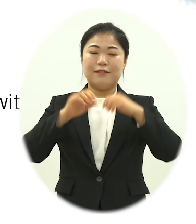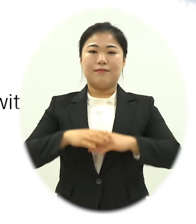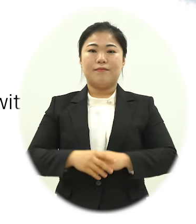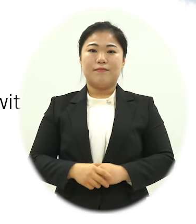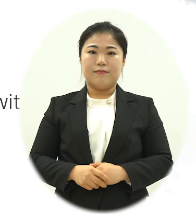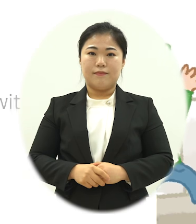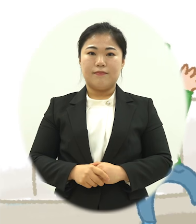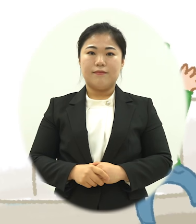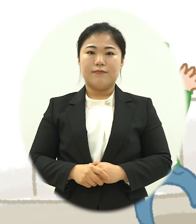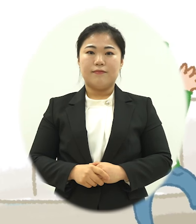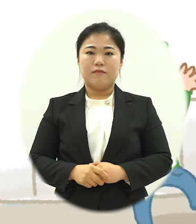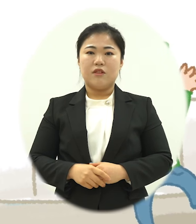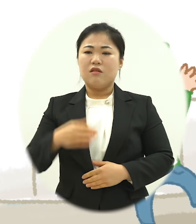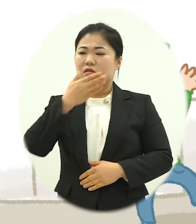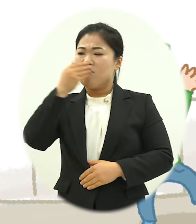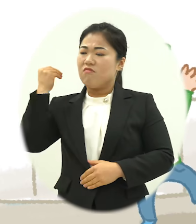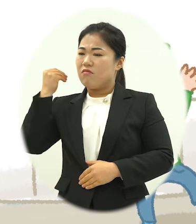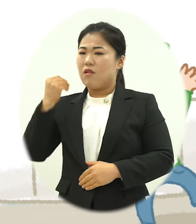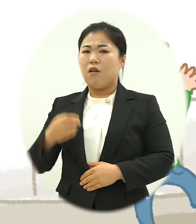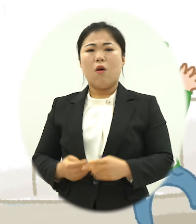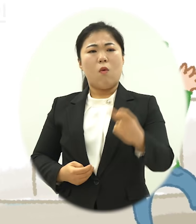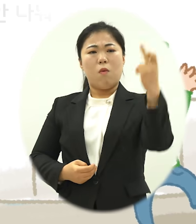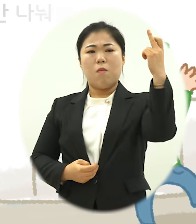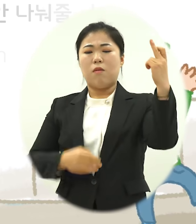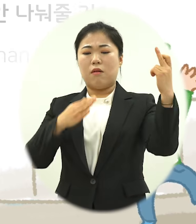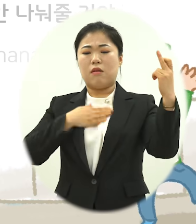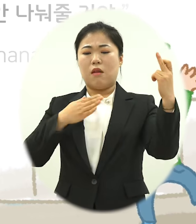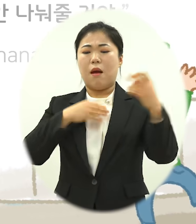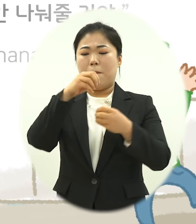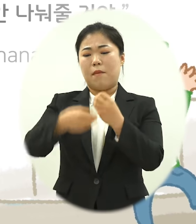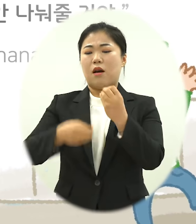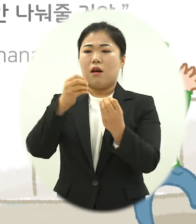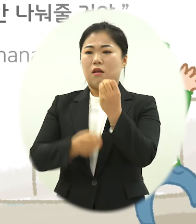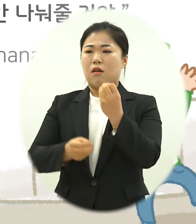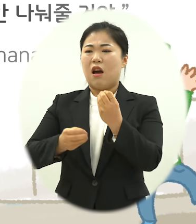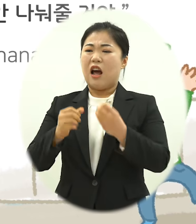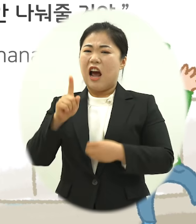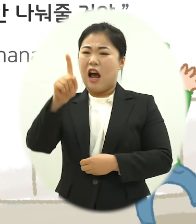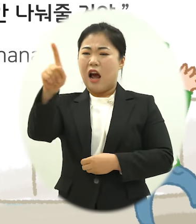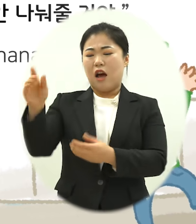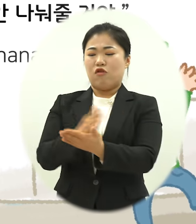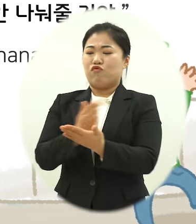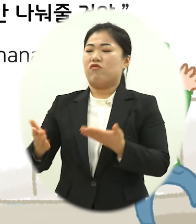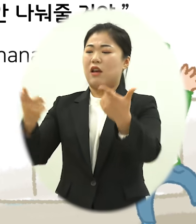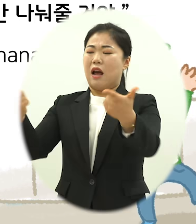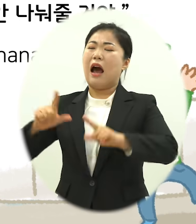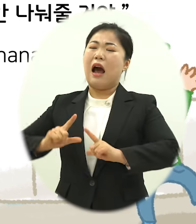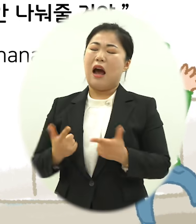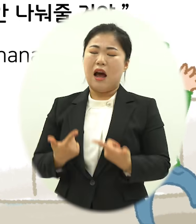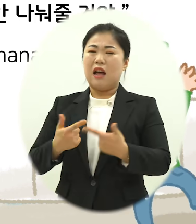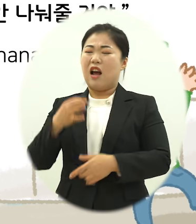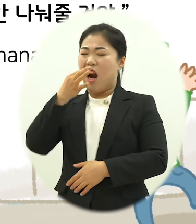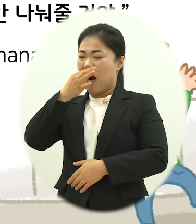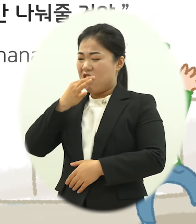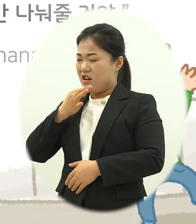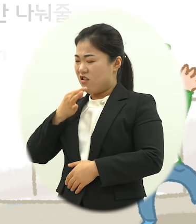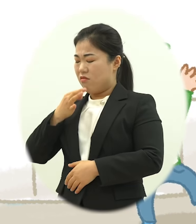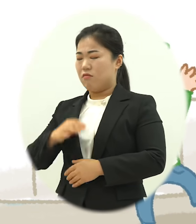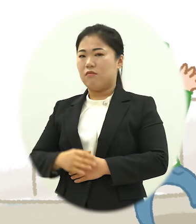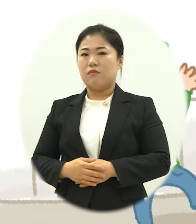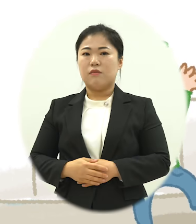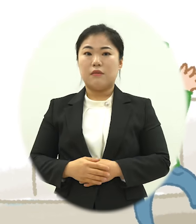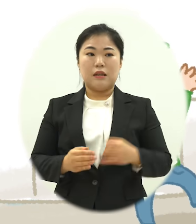지었어요 칡 꽃 빨때 매파 나는 크게 다 안아 줄 거야